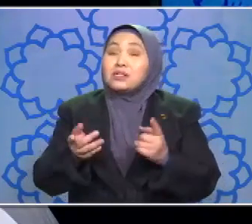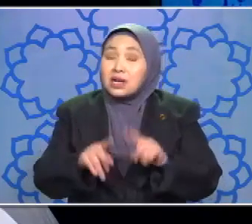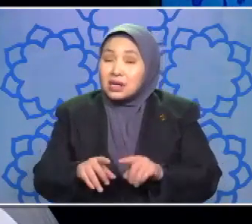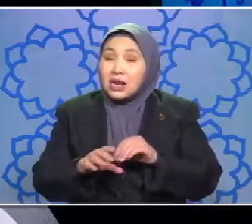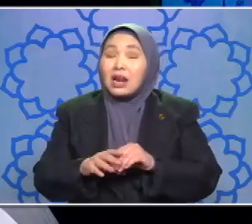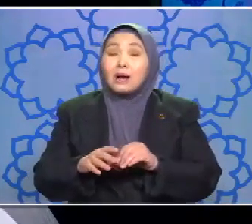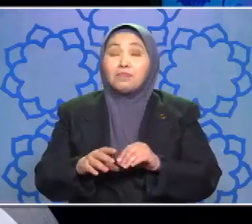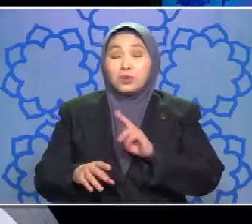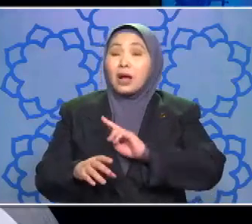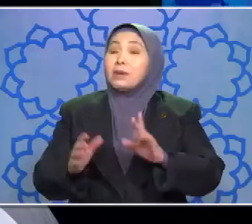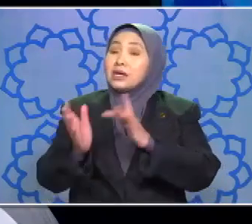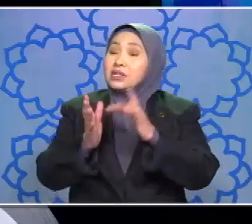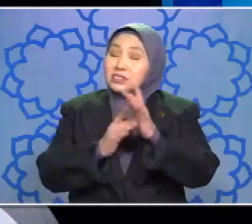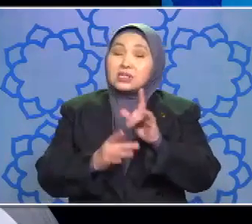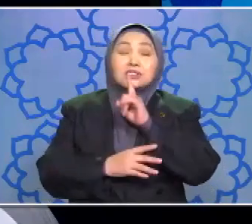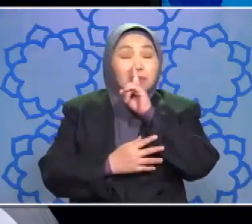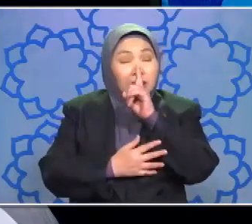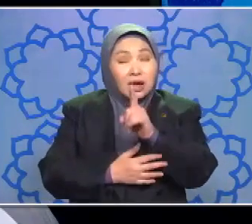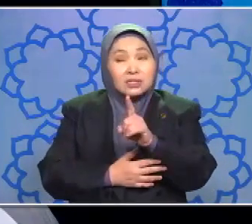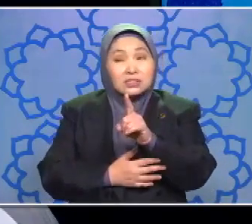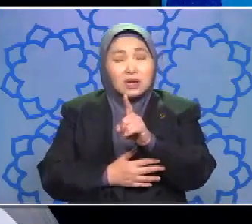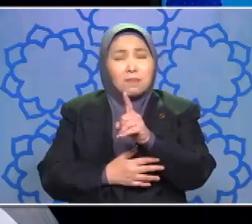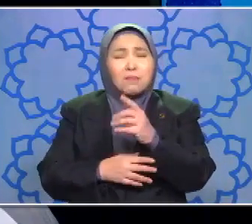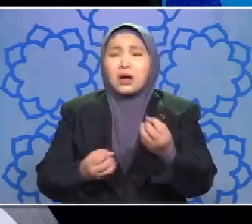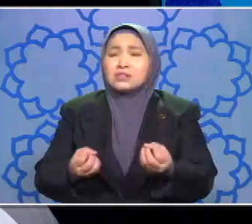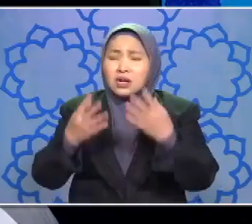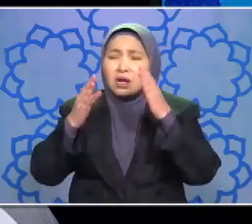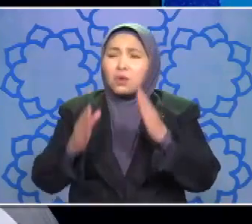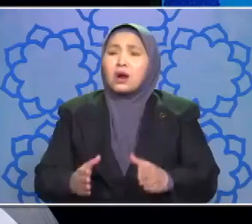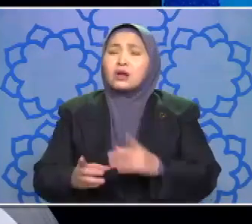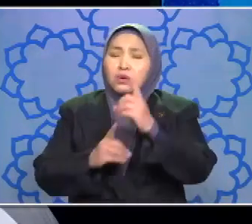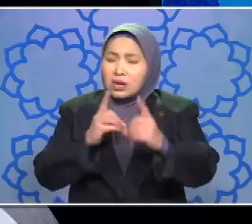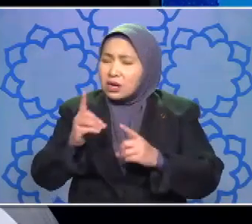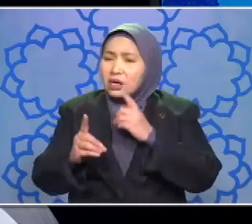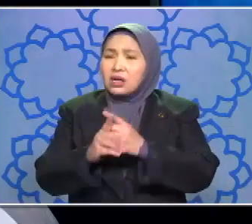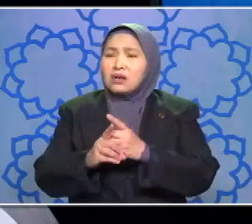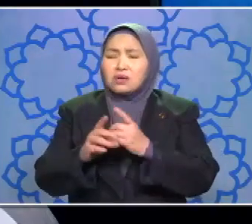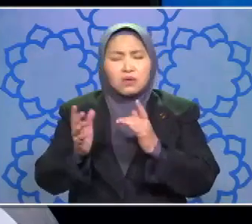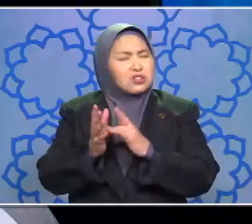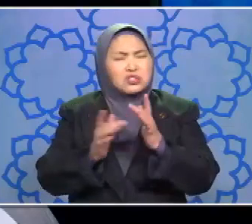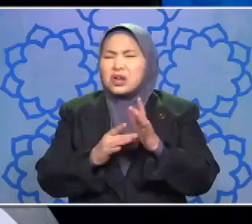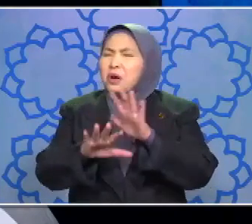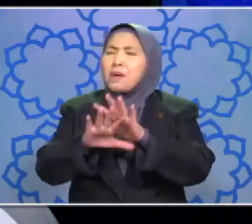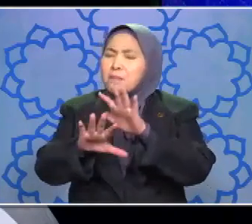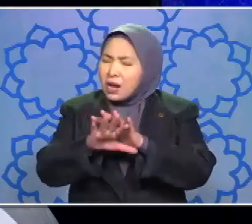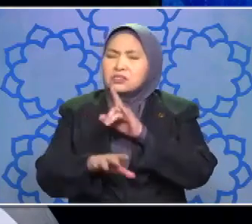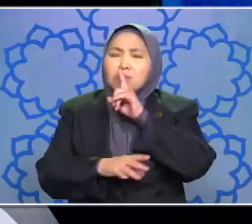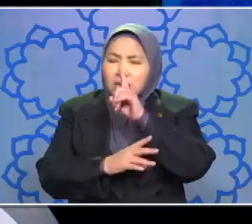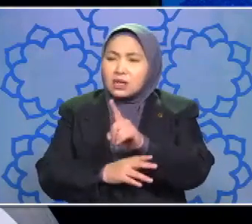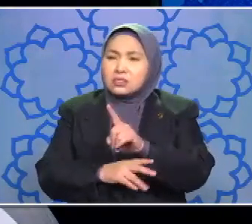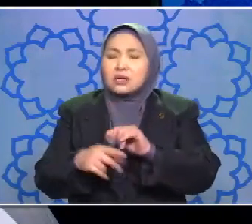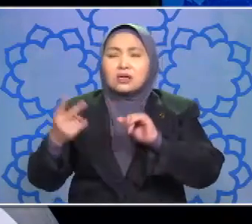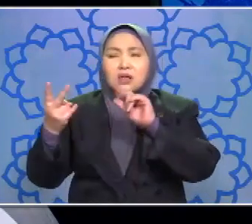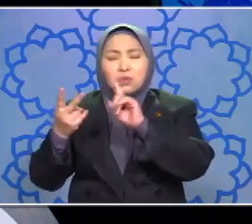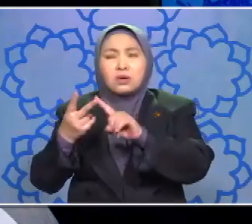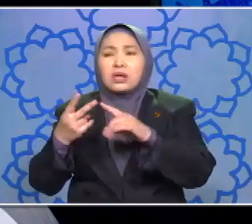agama Kristian ini sebenarnya majoriti orang di dunia ini adalah orang Kristian. Kan ramai, kan? Dan ketua dia itu,